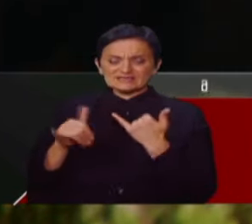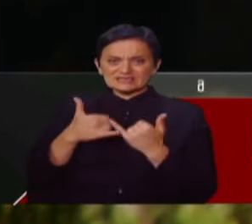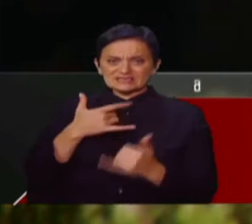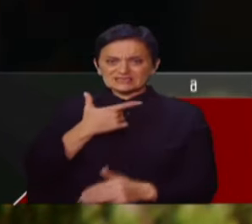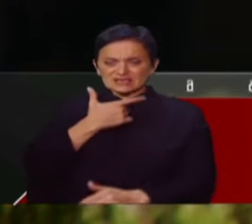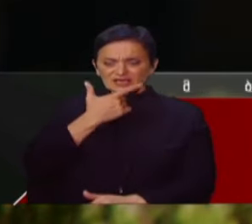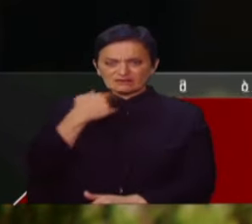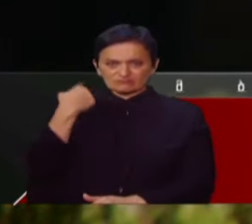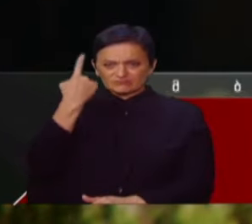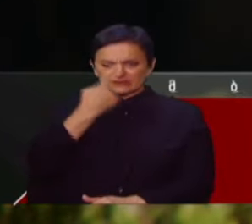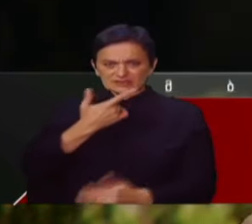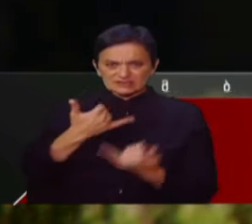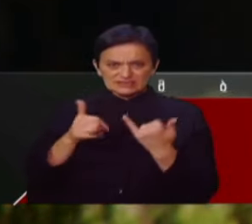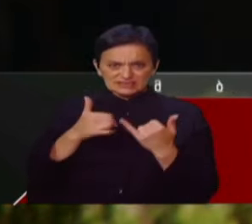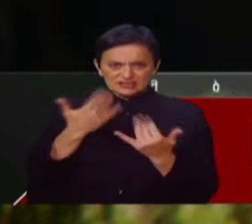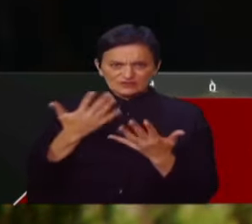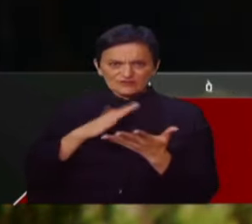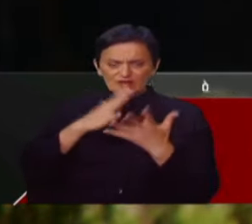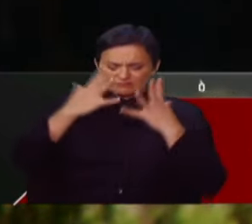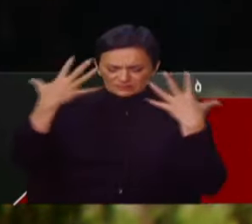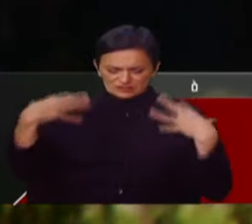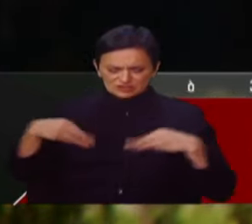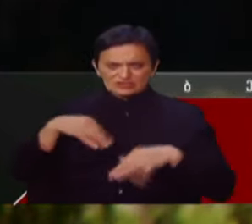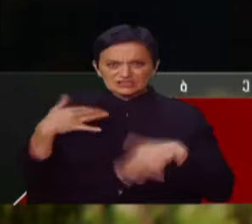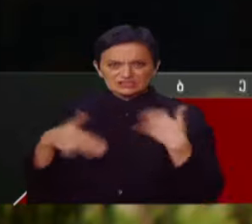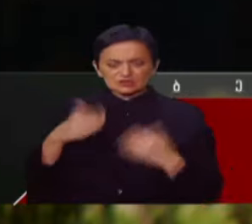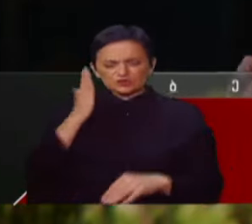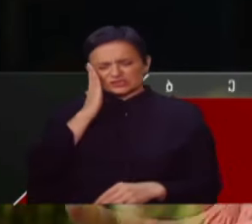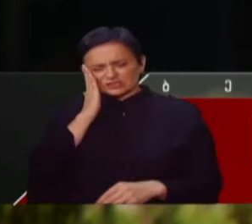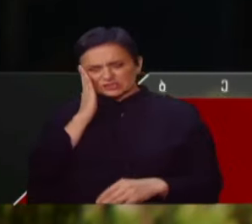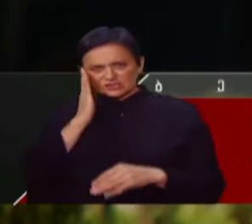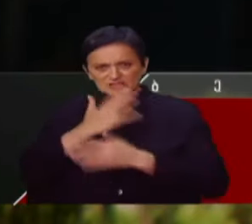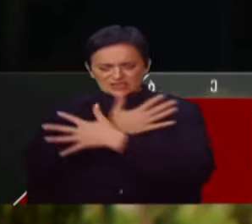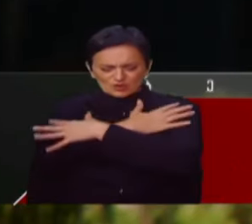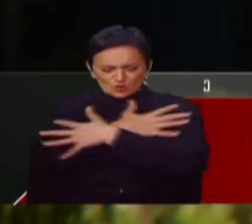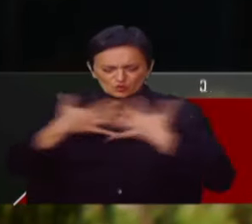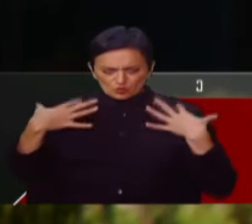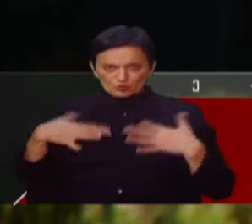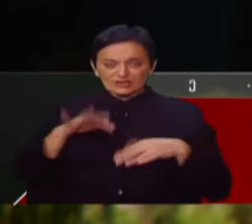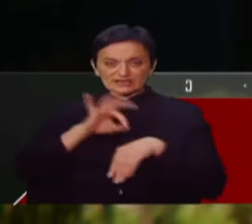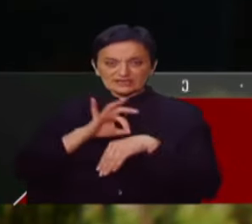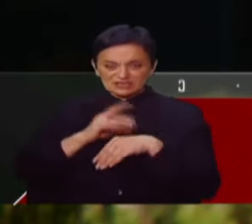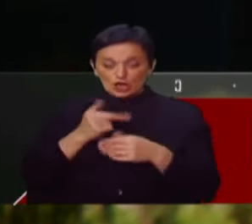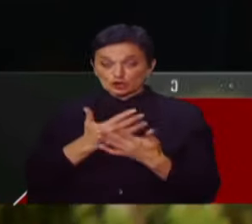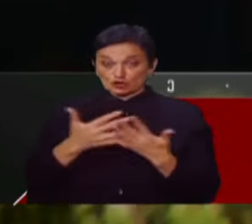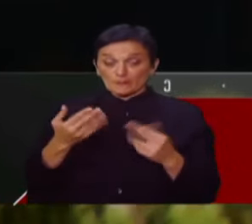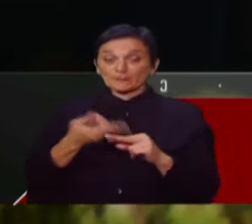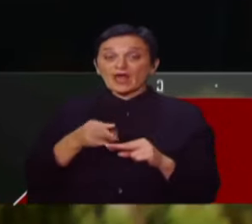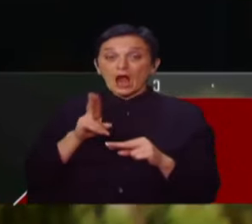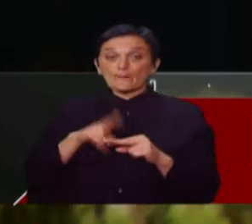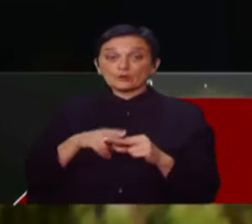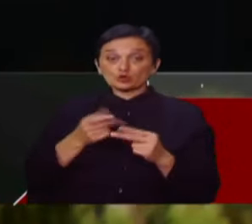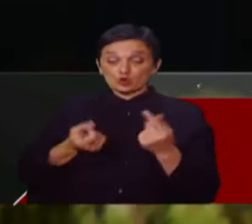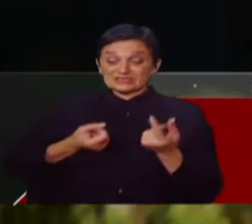სიყვითლე, თქვათ საერთო სისუსტე, ძილიანობა, სახსრების კუნთ ების ტკივილი და ასე შემდეგ. ამიტომ